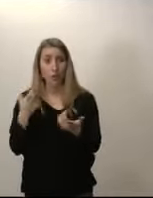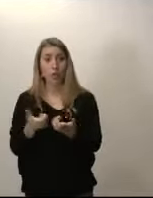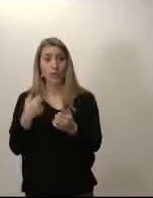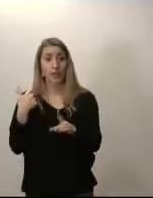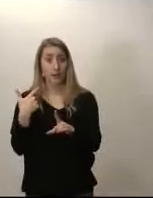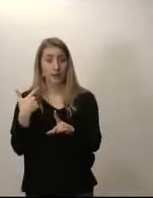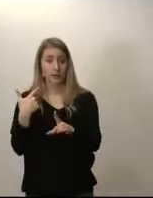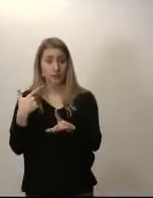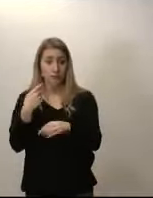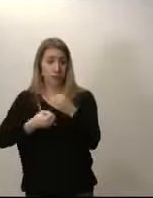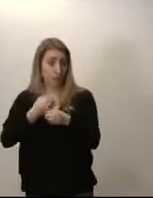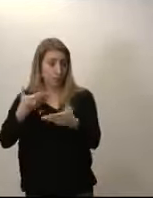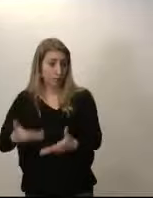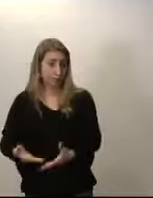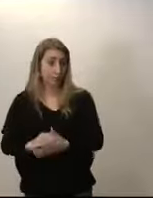le personnel